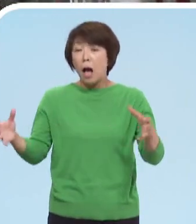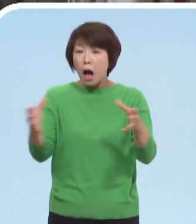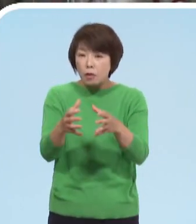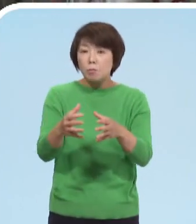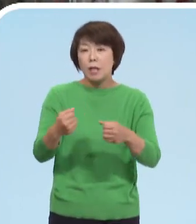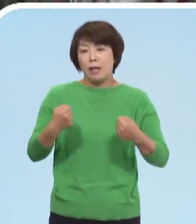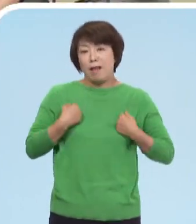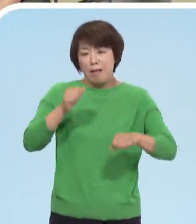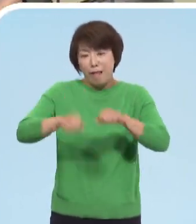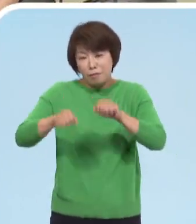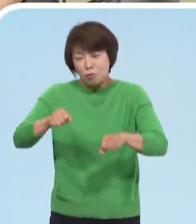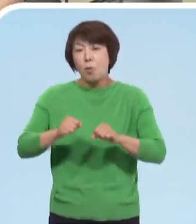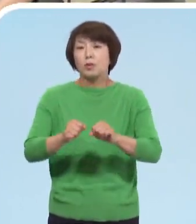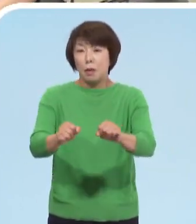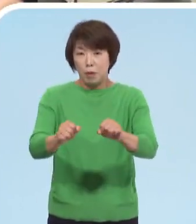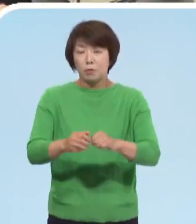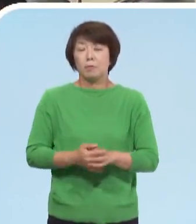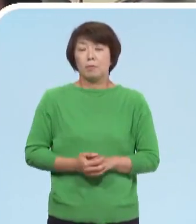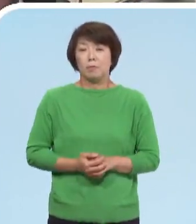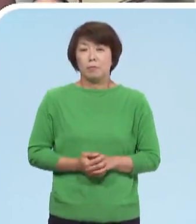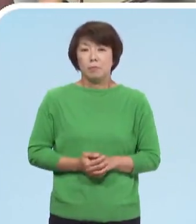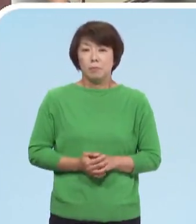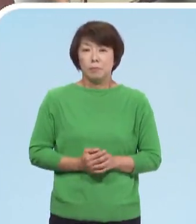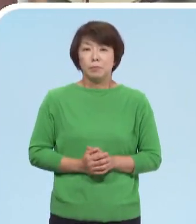バーが集まって練習しています。